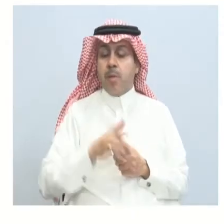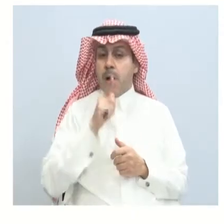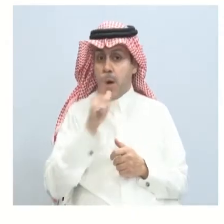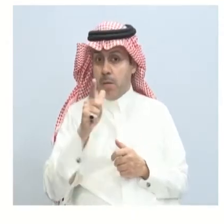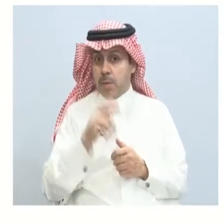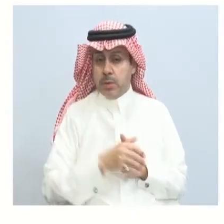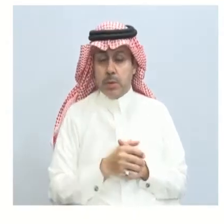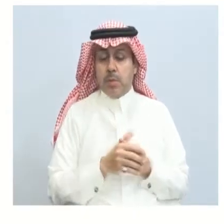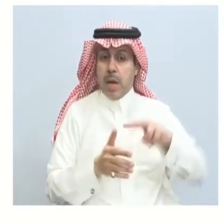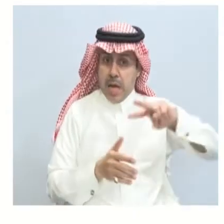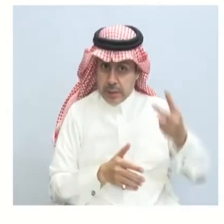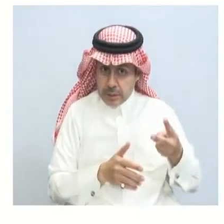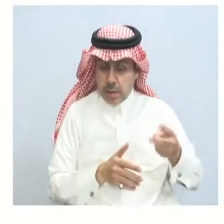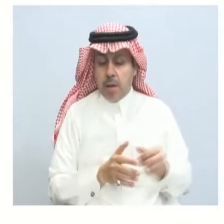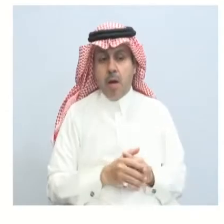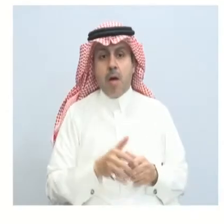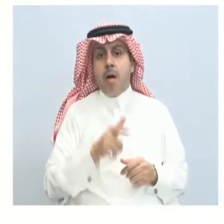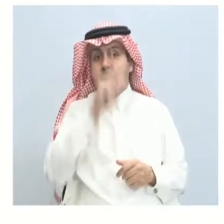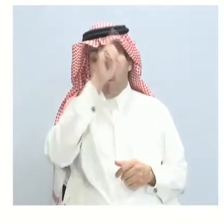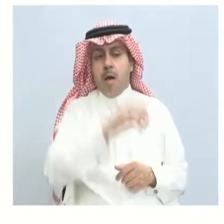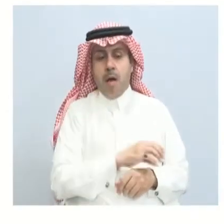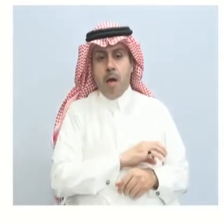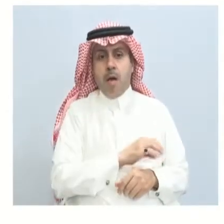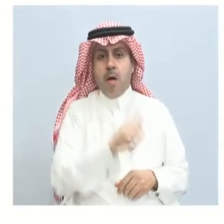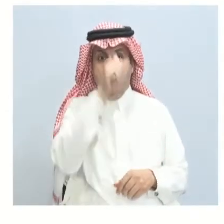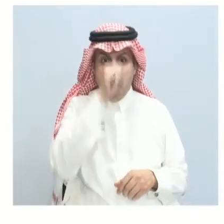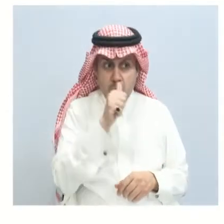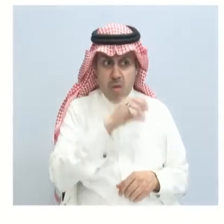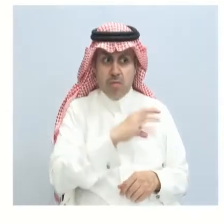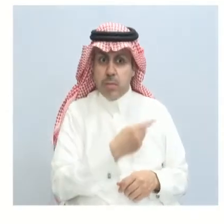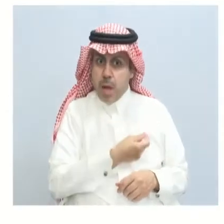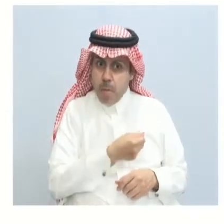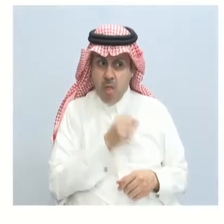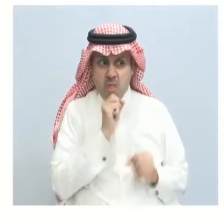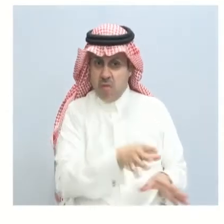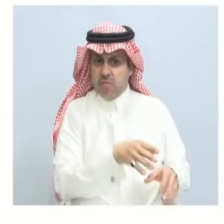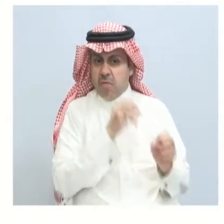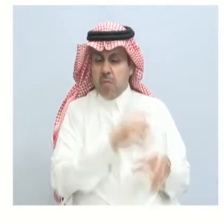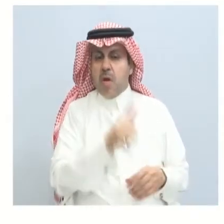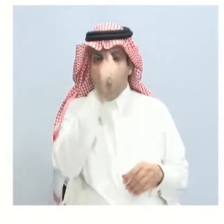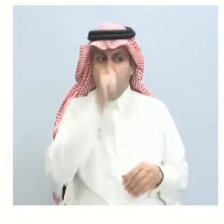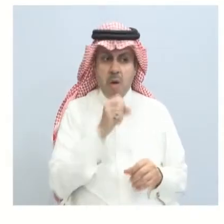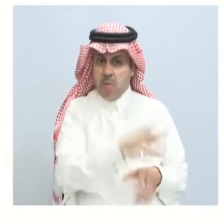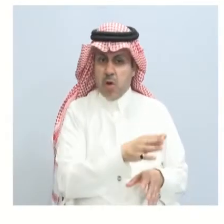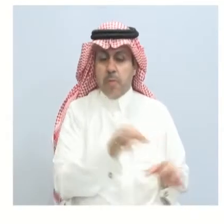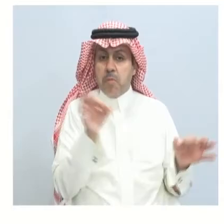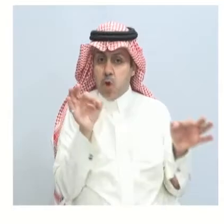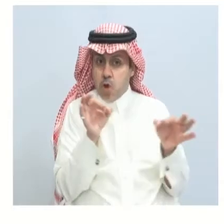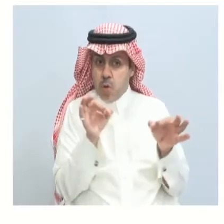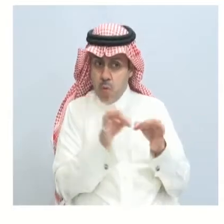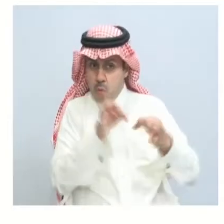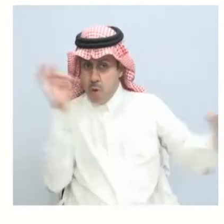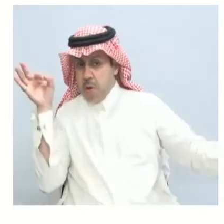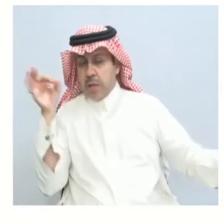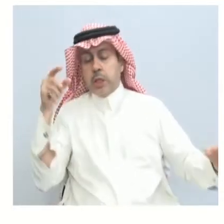وان ابغضكم ان ابغضكم الي وابعدكم مني في الاخره اي عكس ما سبق